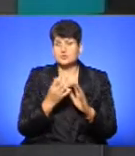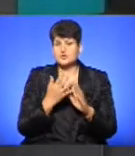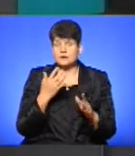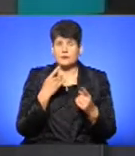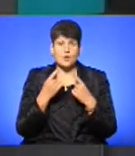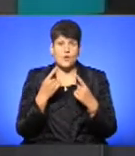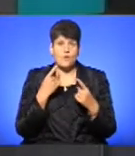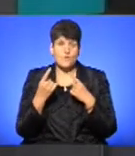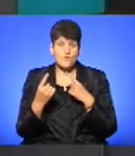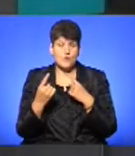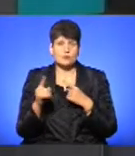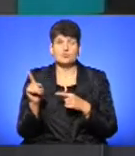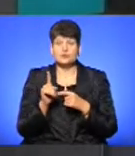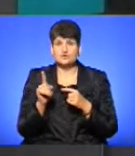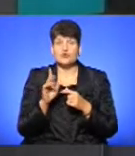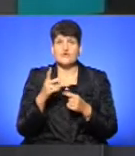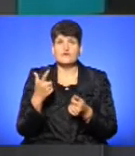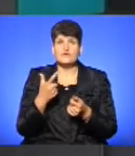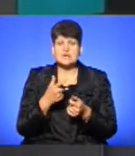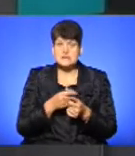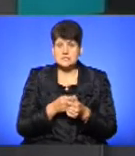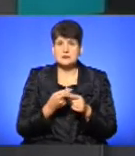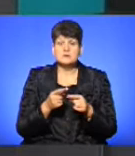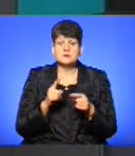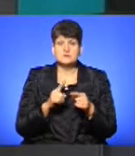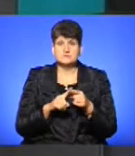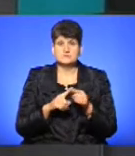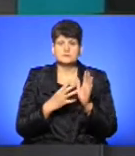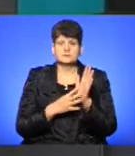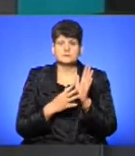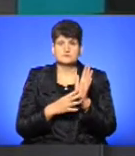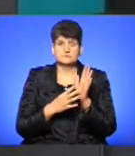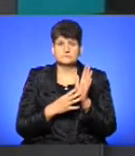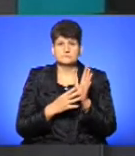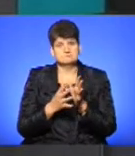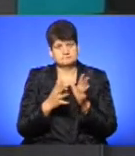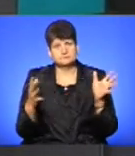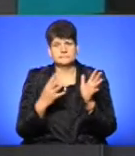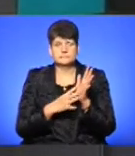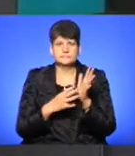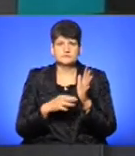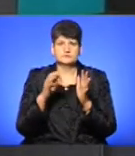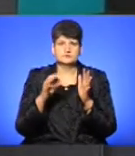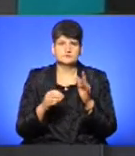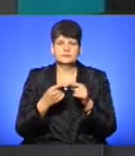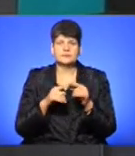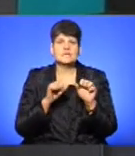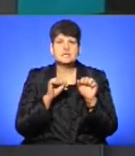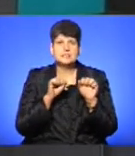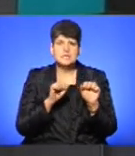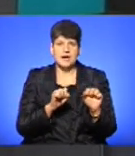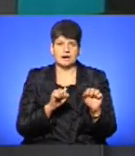що вакцинація – це майже 90, більше 90%, це є захист